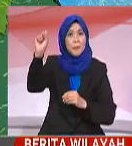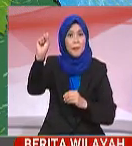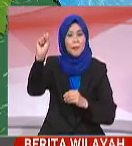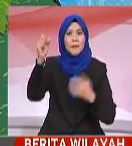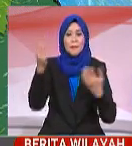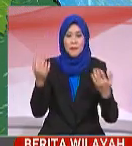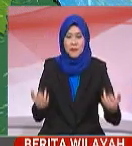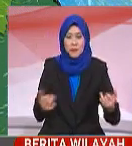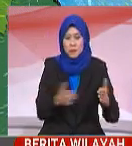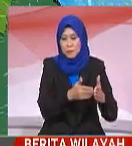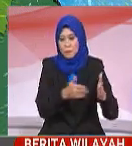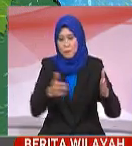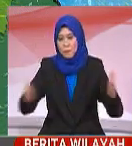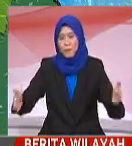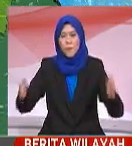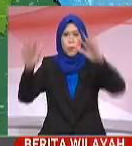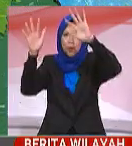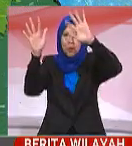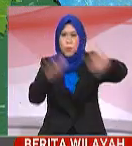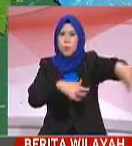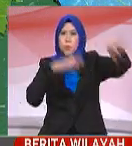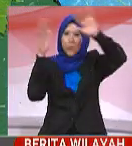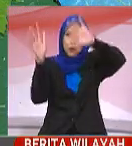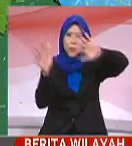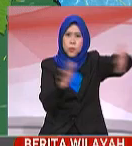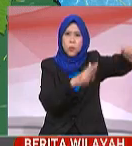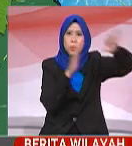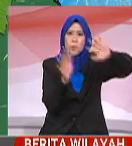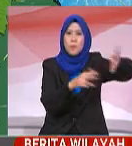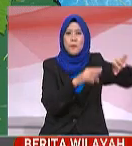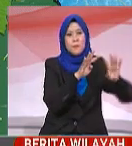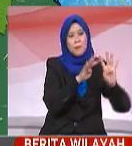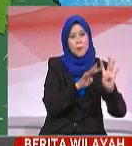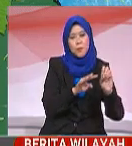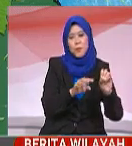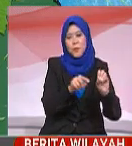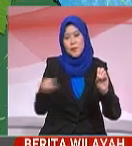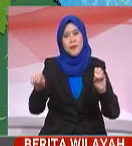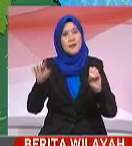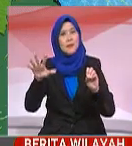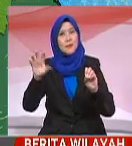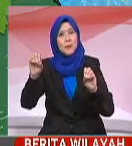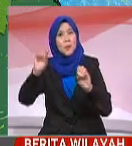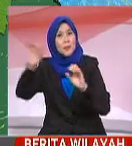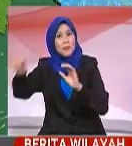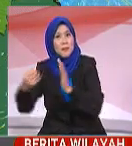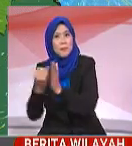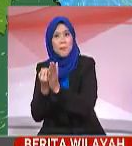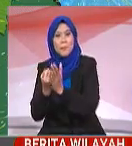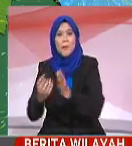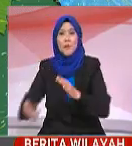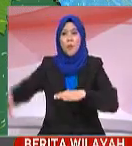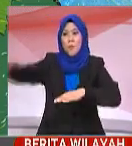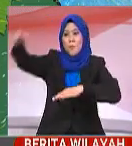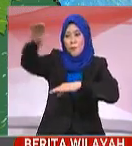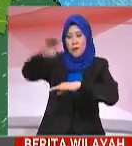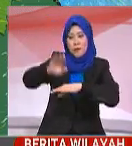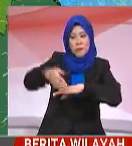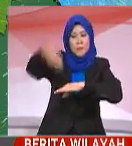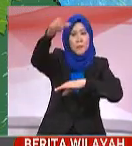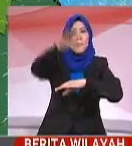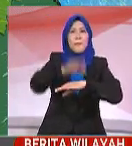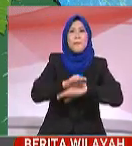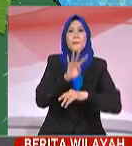dalam tempoh ini angin bertiup dengan kencang sekitar 40 hingga ke 50 km sejam dan ketinggian ombak juga boleh